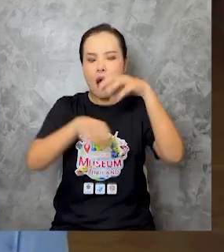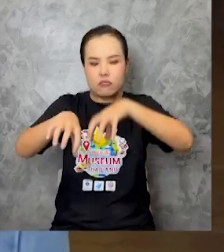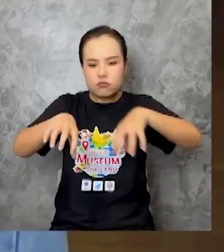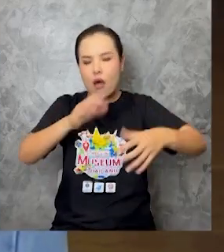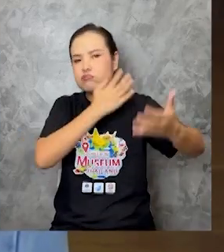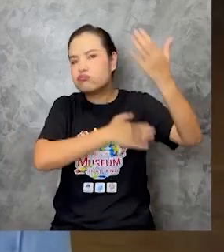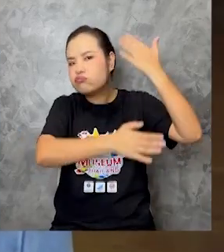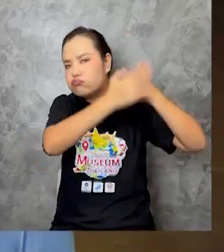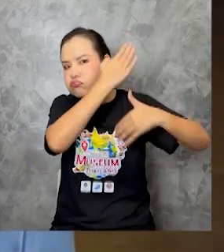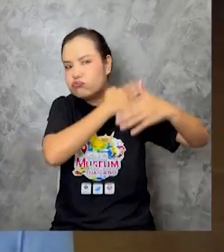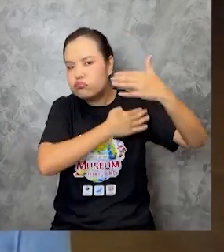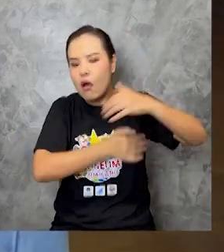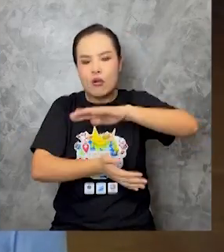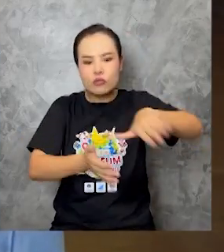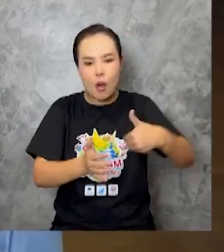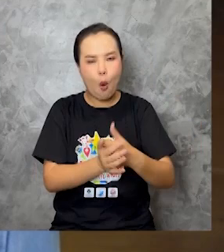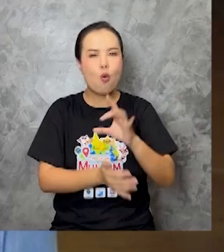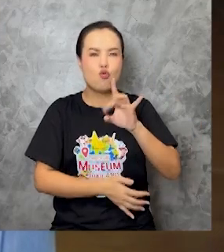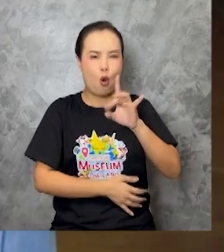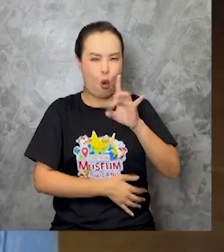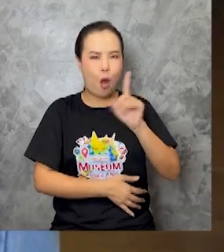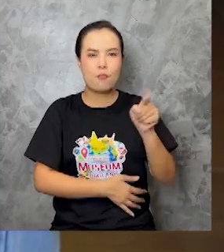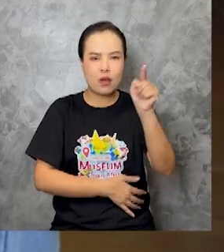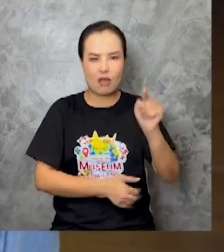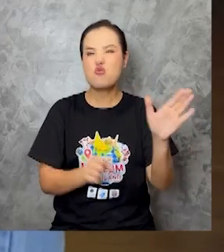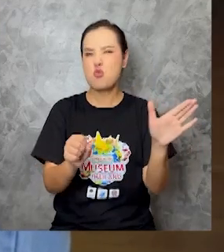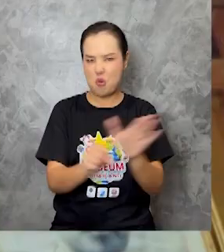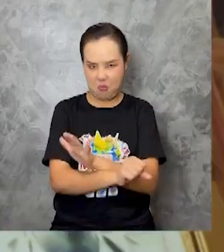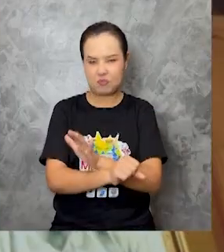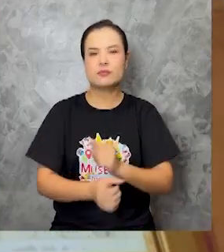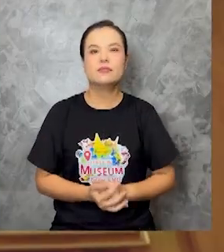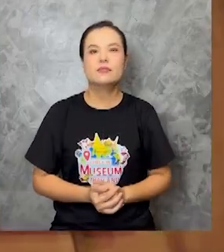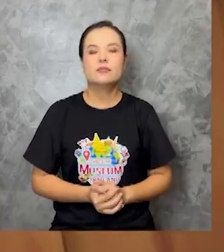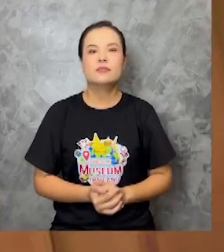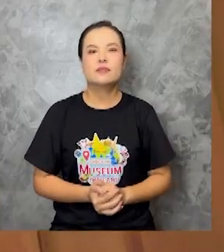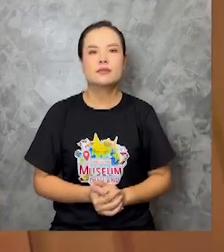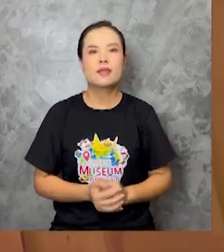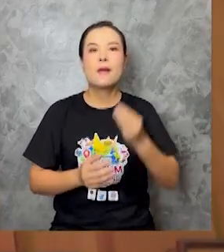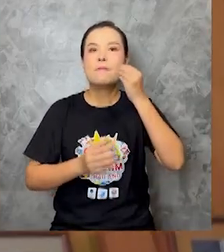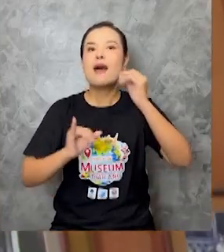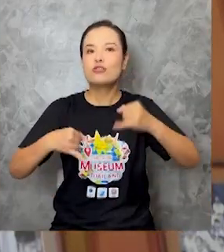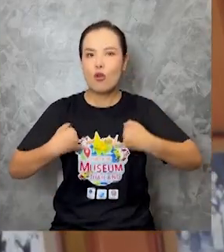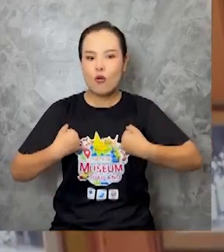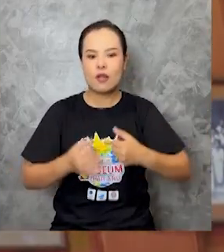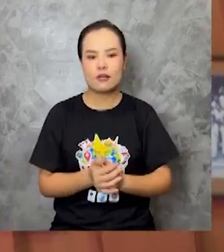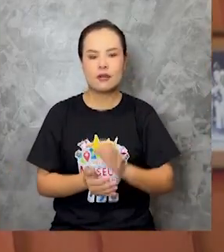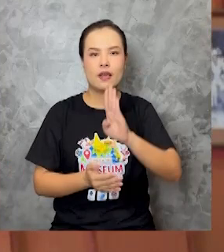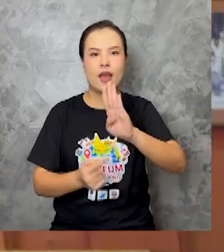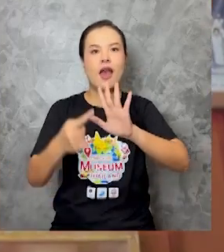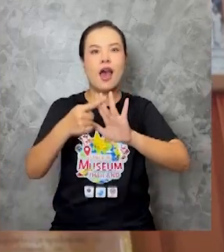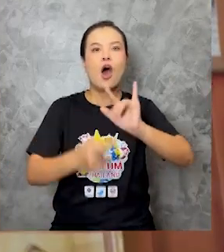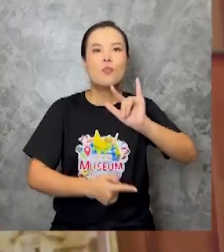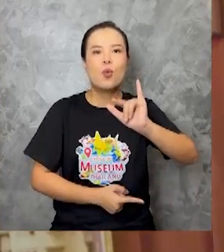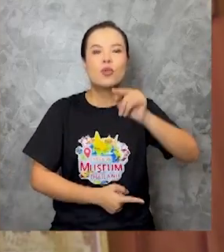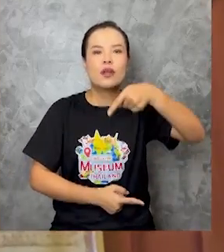อดีตเนี่ยเอาไว้ทั้งหมด 100% ไม่ได้เก็บแต่ ร้อยเปอร์เซ็นต ์เจ้าของบ้านปัจจุบันเนี่ยชื่อคุณบุญพริม ค่